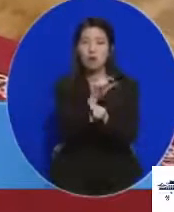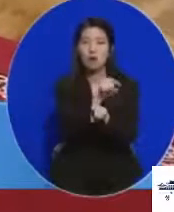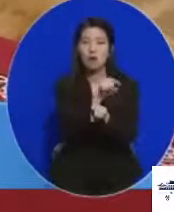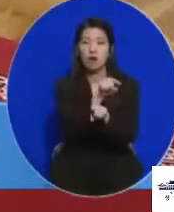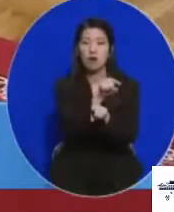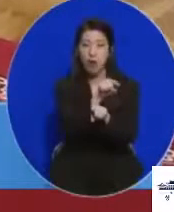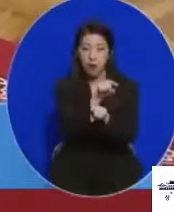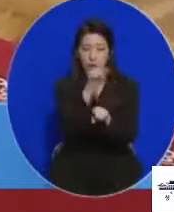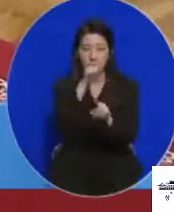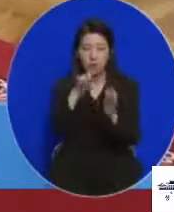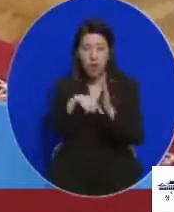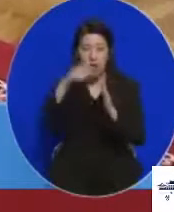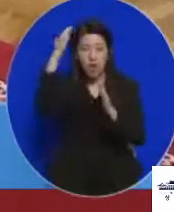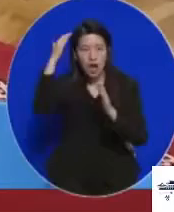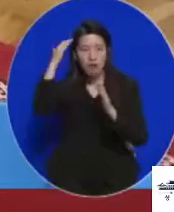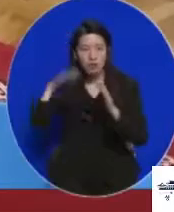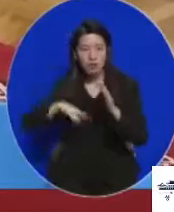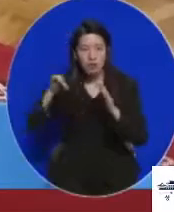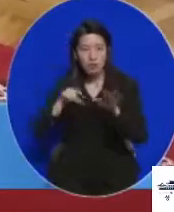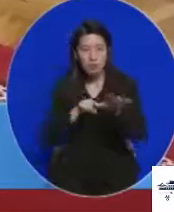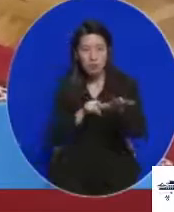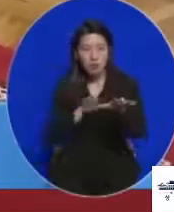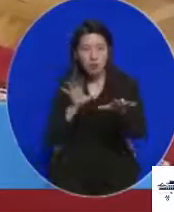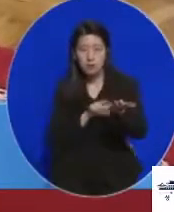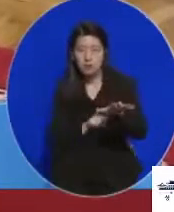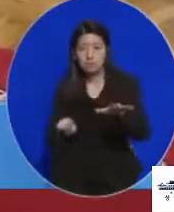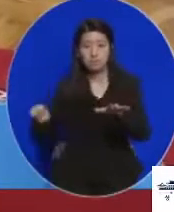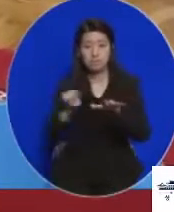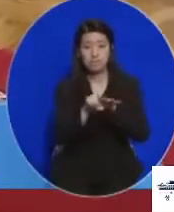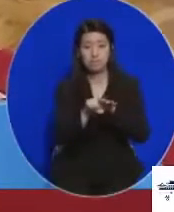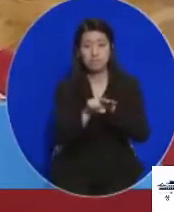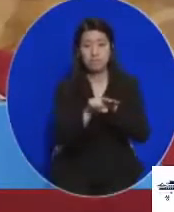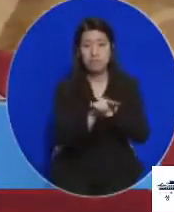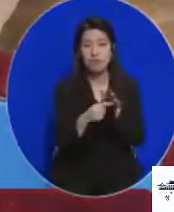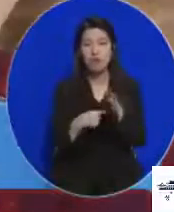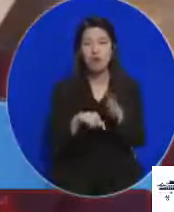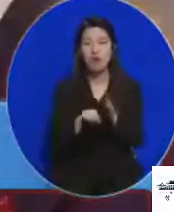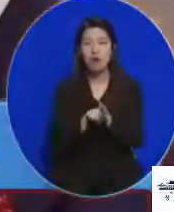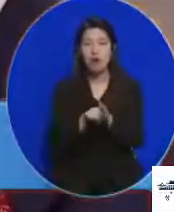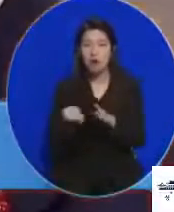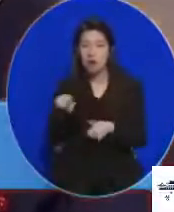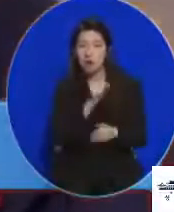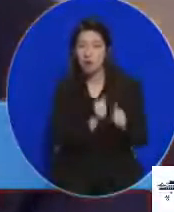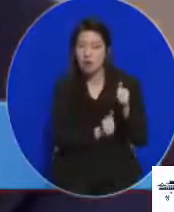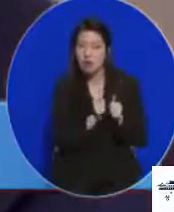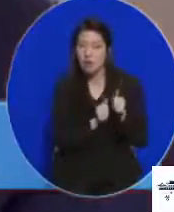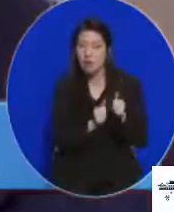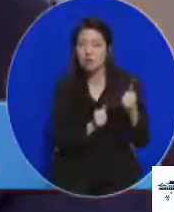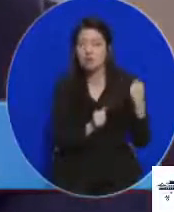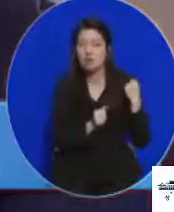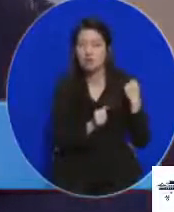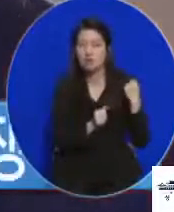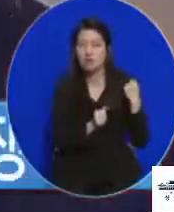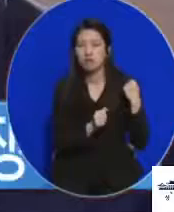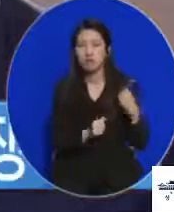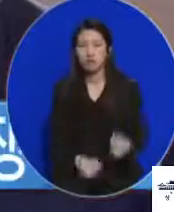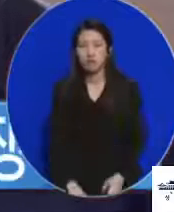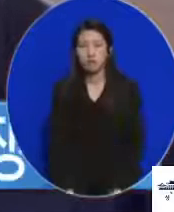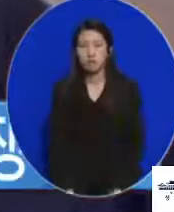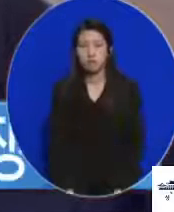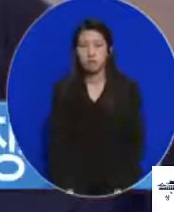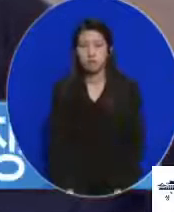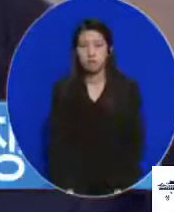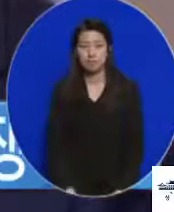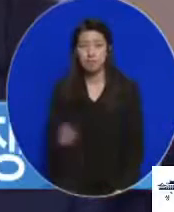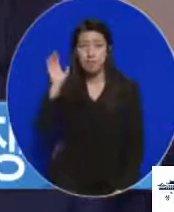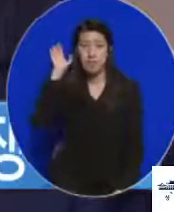선점하기 위한 각국의 경쟁도 더욱 치열해질 것입니다 미래는 준비하는